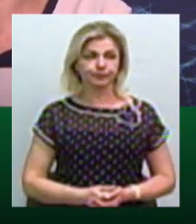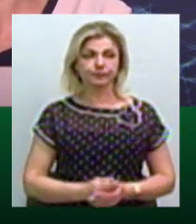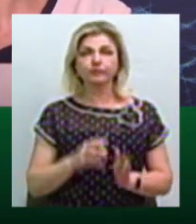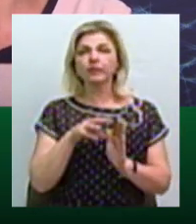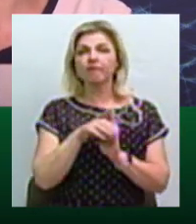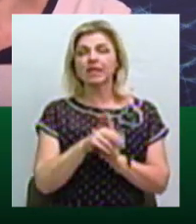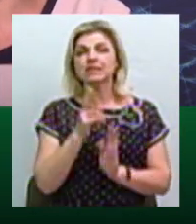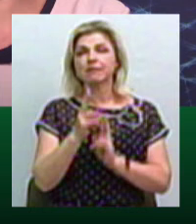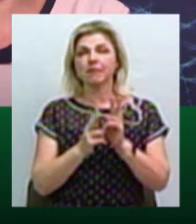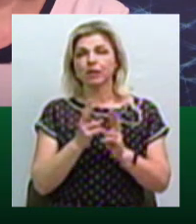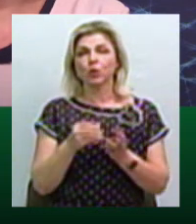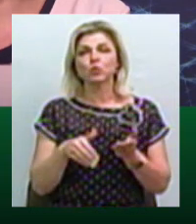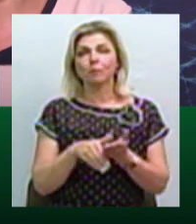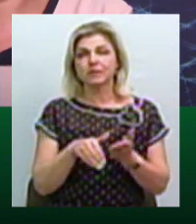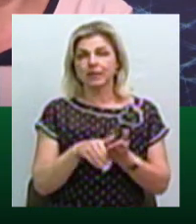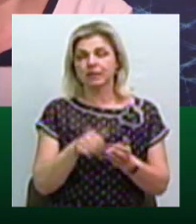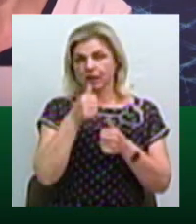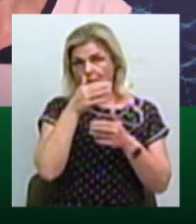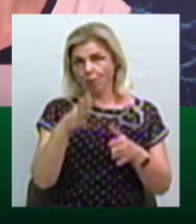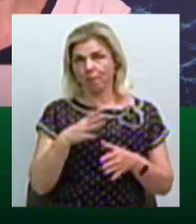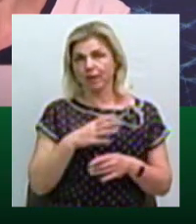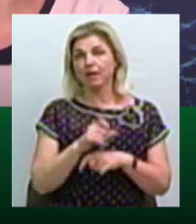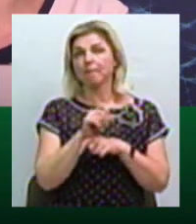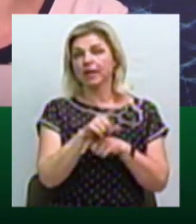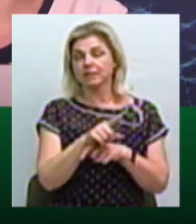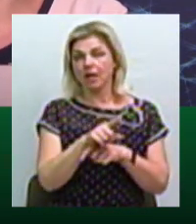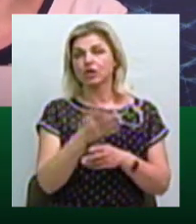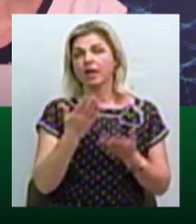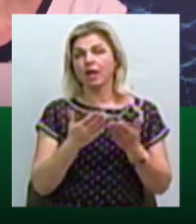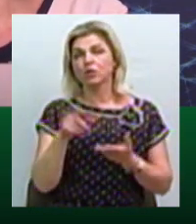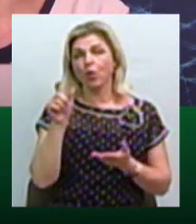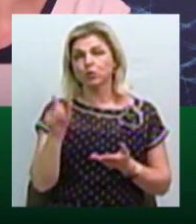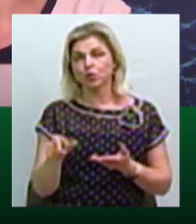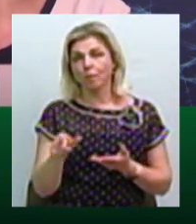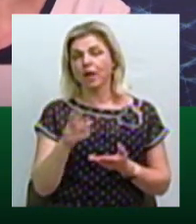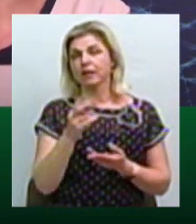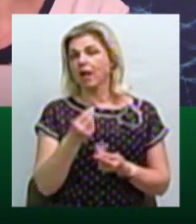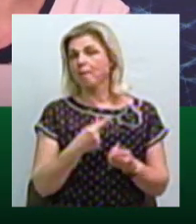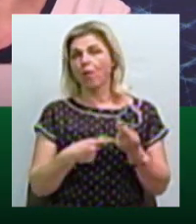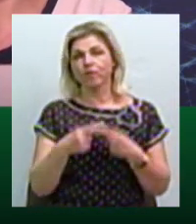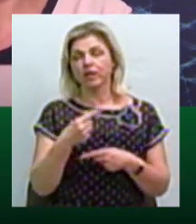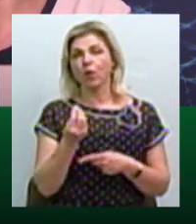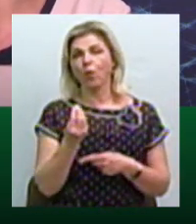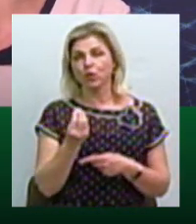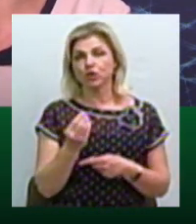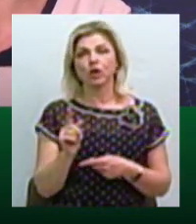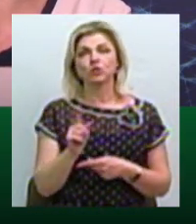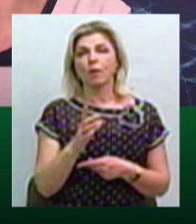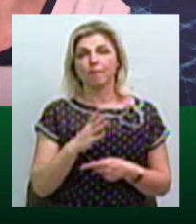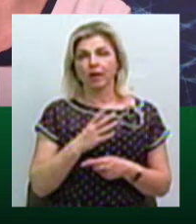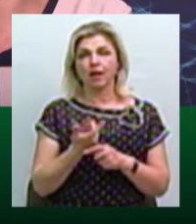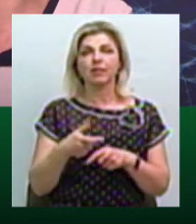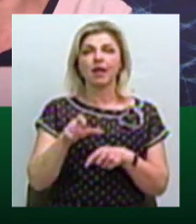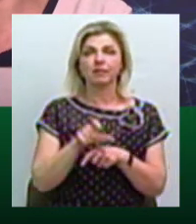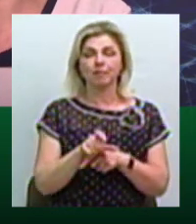і субсидію не може бути призначено, якщо особою не повернуто кошти, які надміру